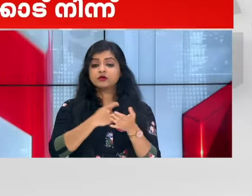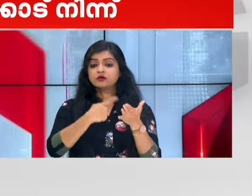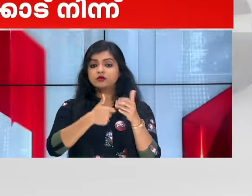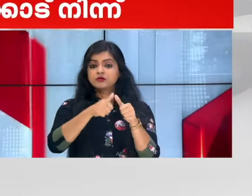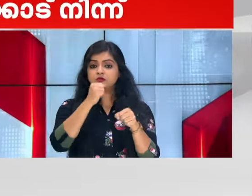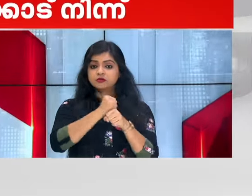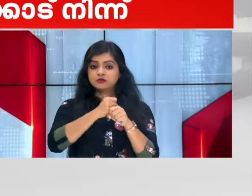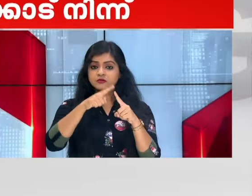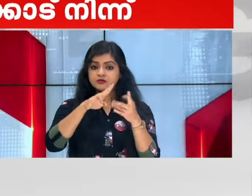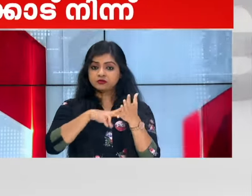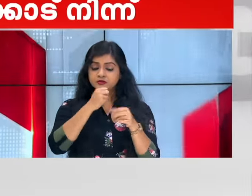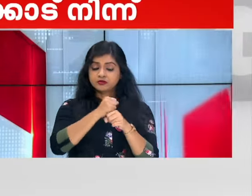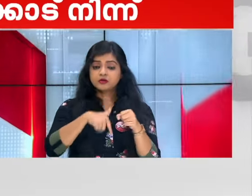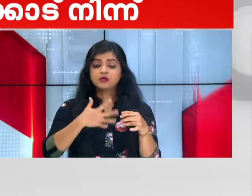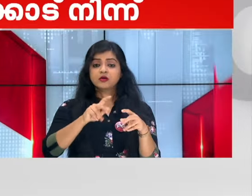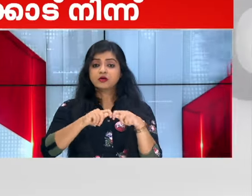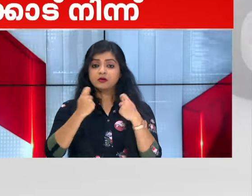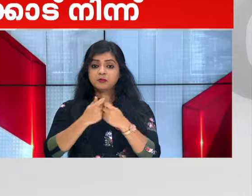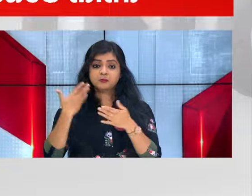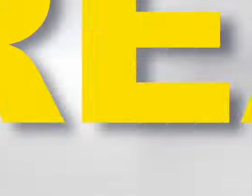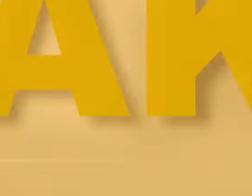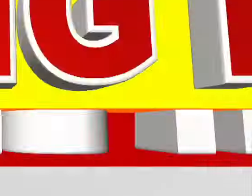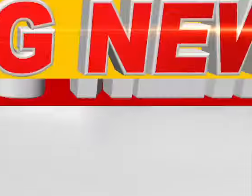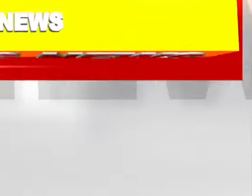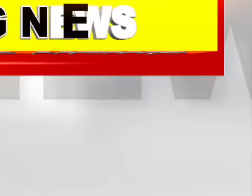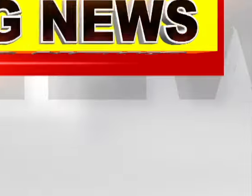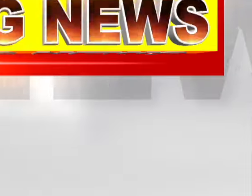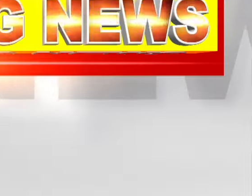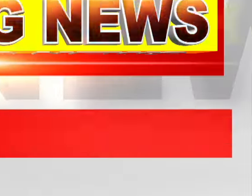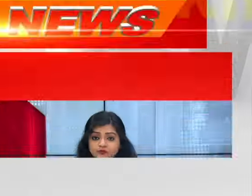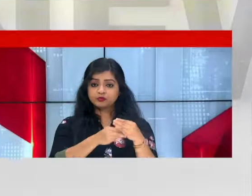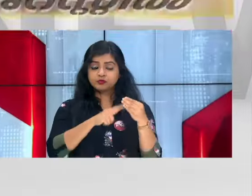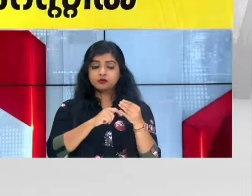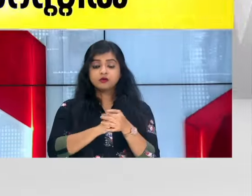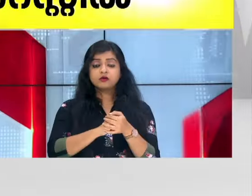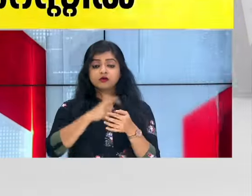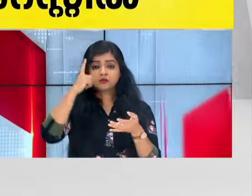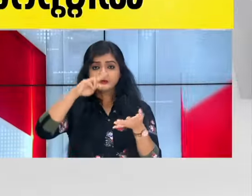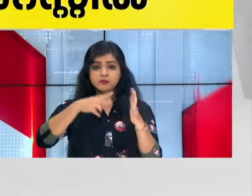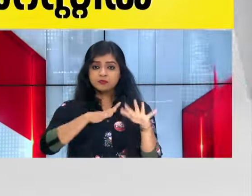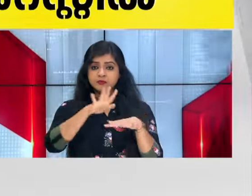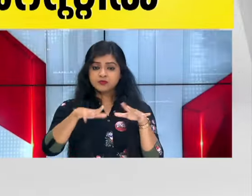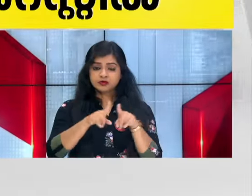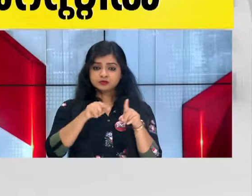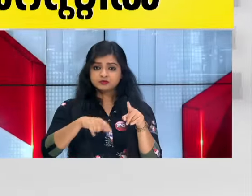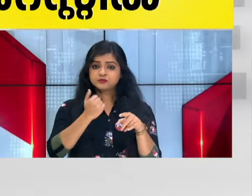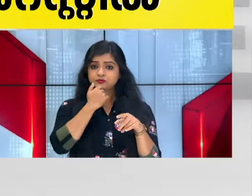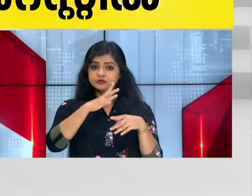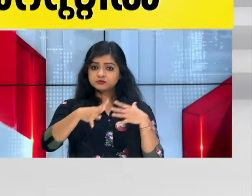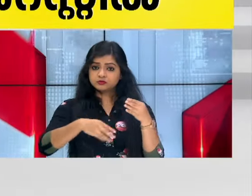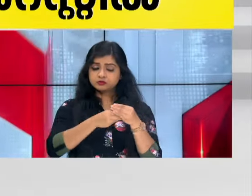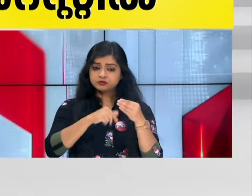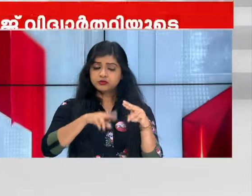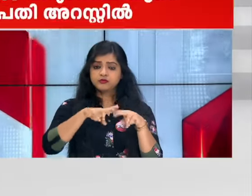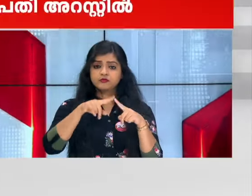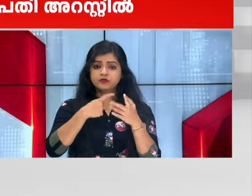സംഘം ചേർന്ന് മർദ്ദിക്കൽ തുടങ്ങിയ വകുപ്പുകൾ, കുറ്റങ്ങളാണ് ഈ പ്രതികൾക്കെതിരെ ചുമത്തിയിരിക്കുന്നത്. ക്രിമിനൽ ഗൂഢാലോചന ഉൾപ്പെടെയുള്ള കാര്യങ്ങൾ ചുമത്തുന്നതിനുള്ള ഒരു നീക്കങ്ങളും പോലീസ്